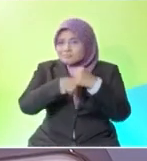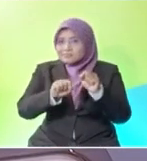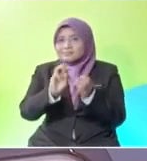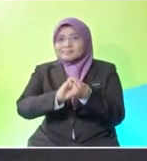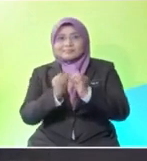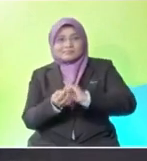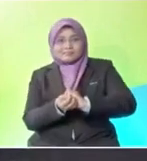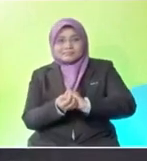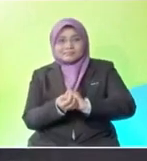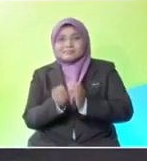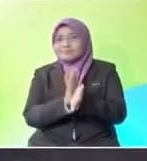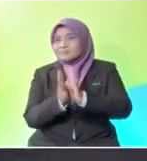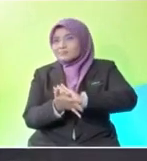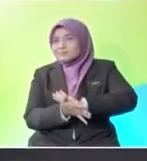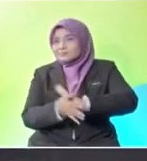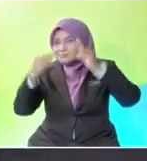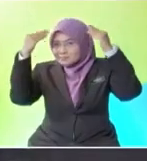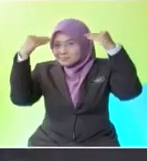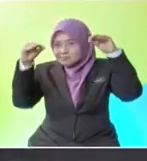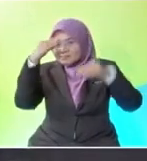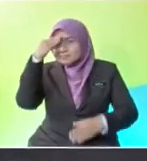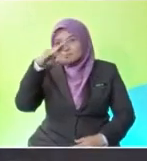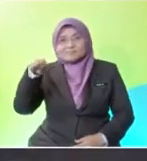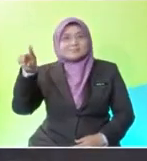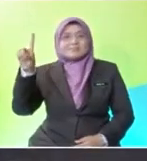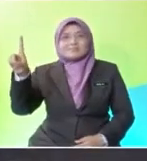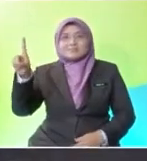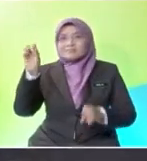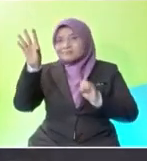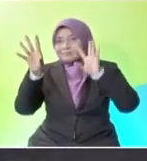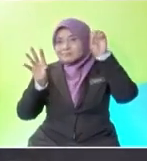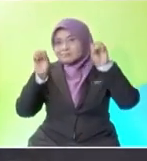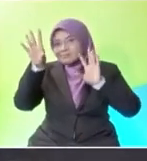jadi Cikgu bagi satu bintang untuk honey